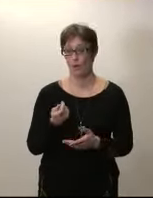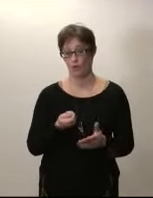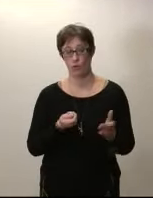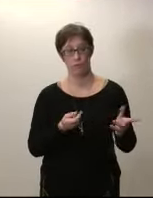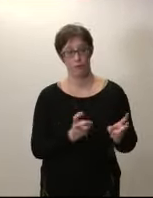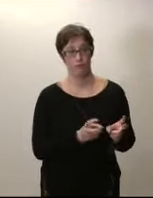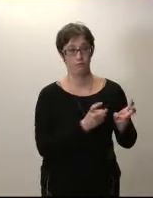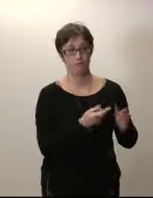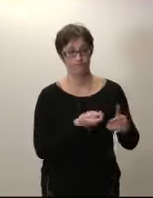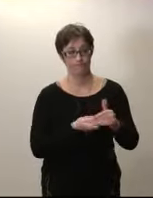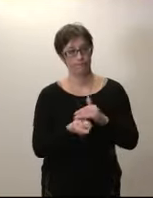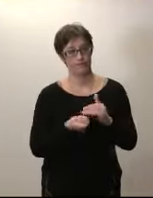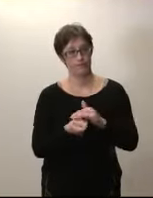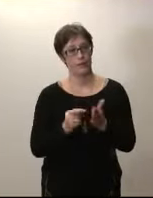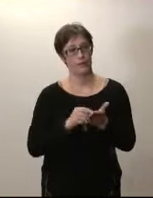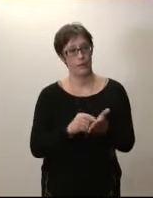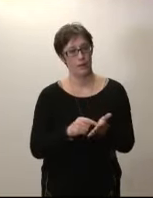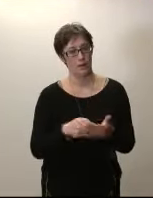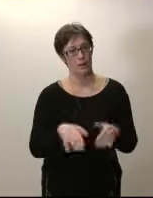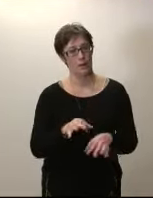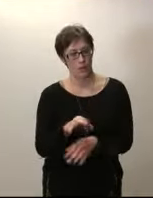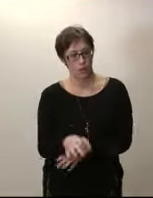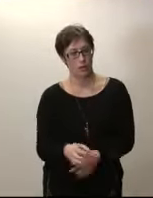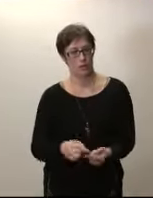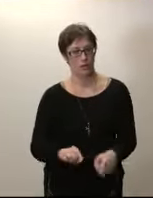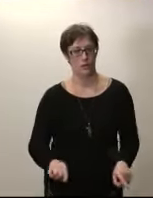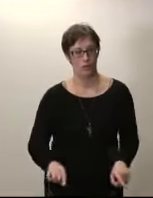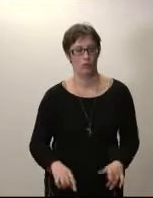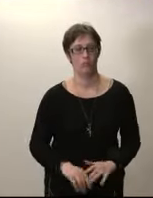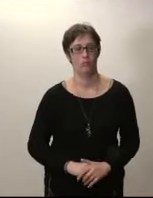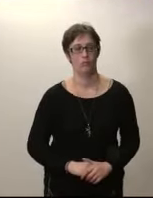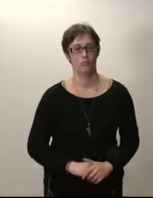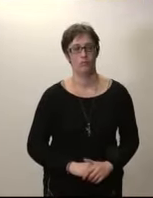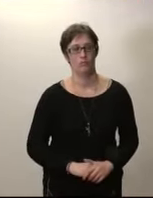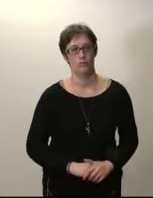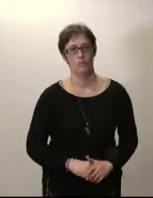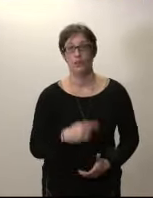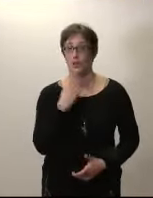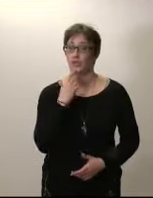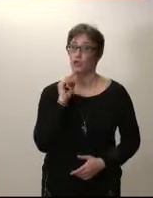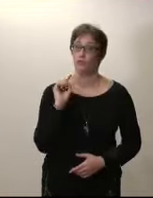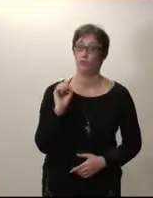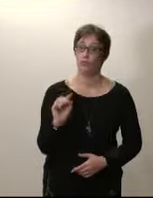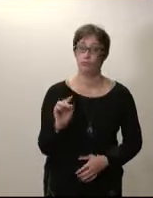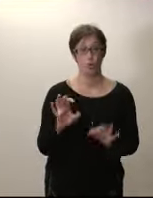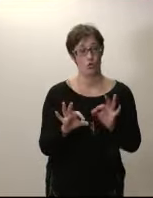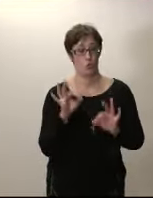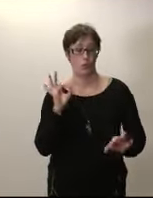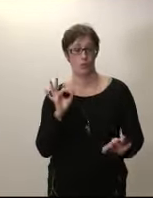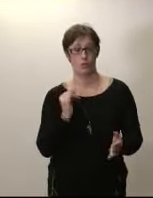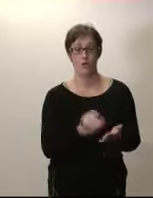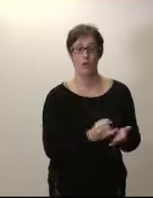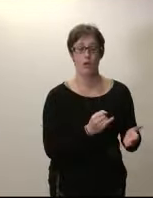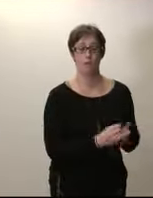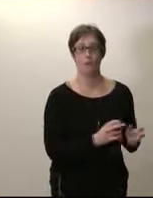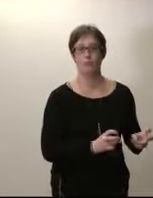de la dette dans des proportions différentes. Donc en fait, vous faites le choix d'augmenter très fortement la fiscalité, non